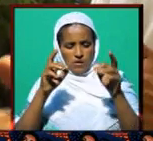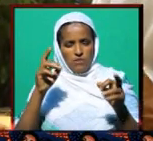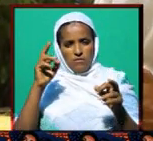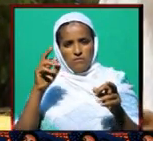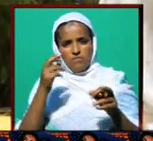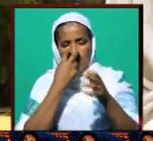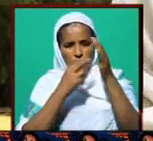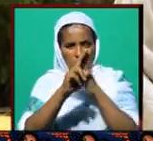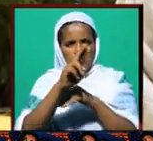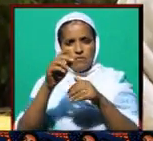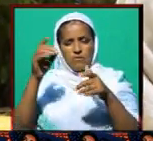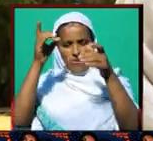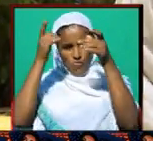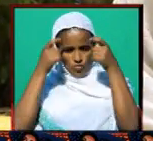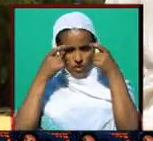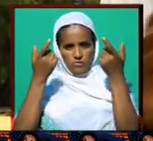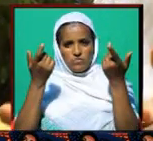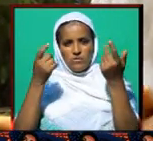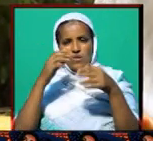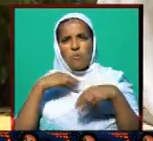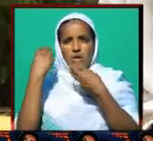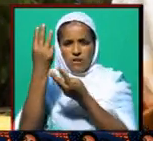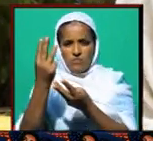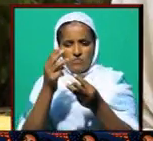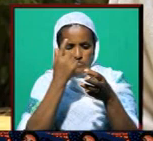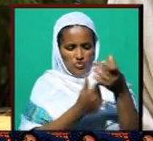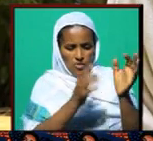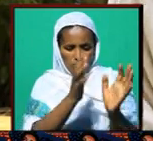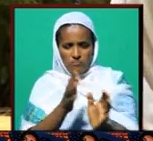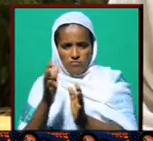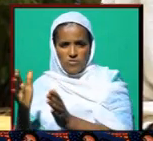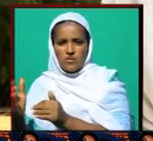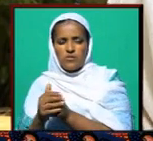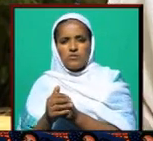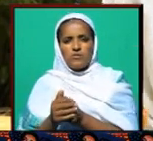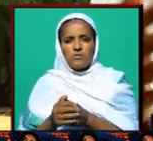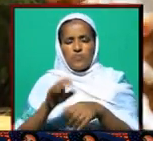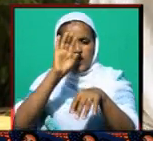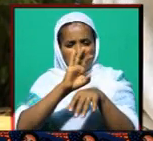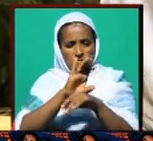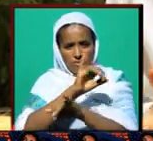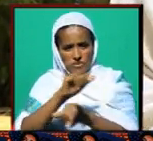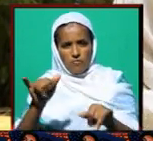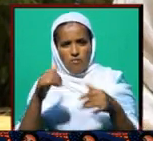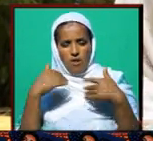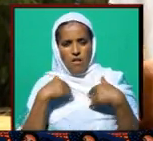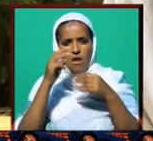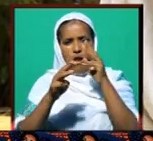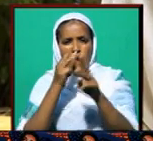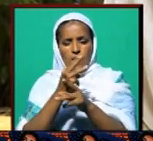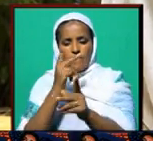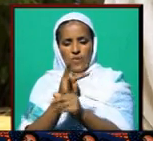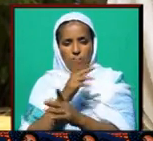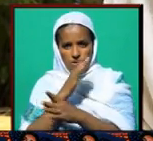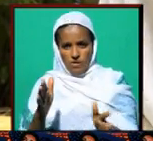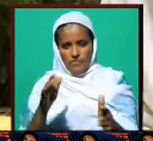አለመ ነቢያት አለ አለመ ሐዋርያት አለ አለመ መነኮሳት አለ አለመ ሰማይታት አለ። ቤተ ክርስቲያንም እንደዚህ አነ አለመ አነስት አለ አለመ እደው አለ አለመ ካህናት